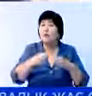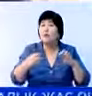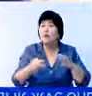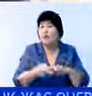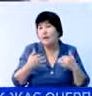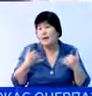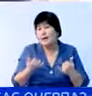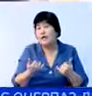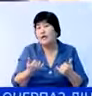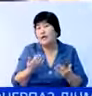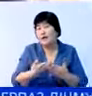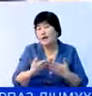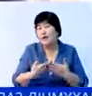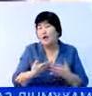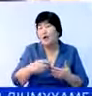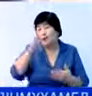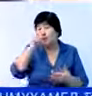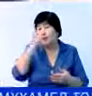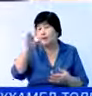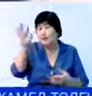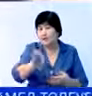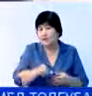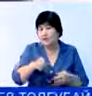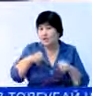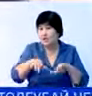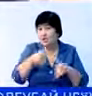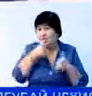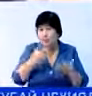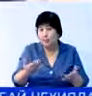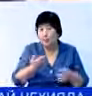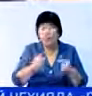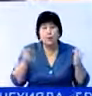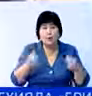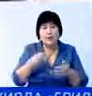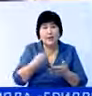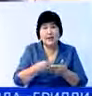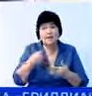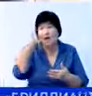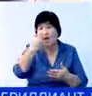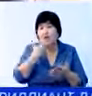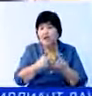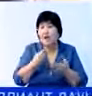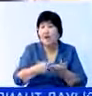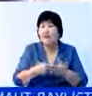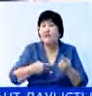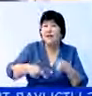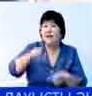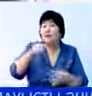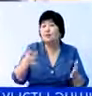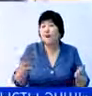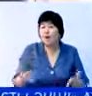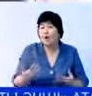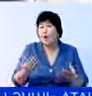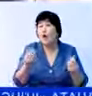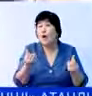егер бюджет бір кезде бір мезгілде шеше алмаса, соған тиісті инвесторларды, жеке инвесторларды тартып, кәсіпкерлерді тартып, солардың